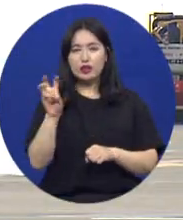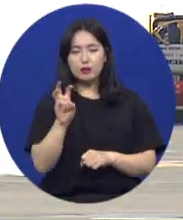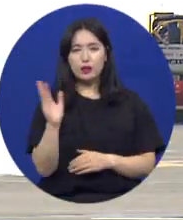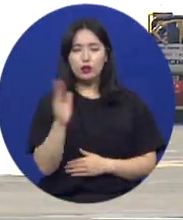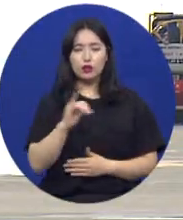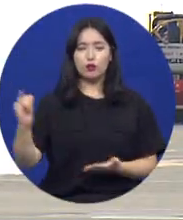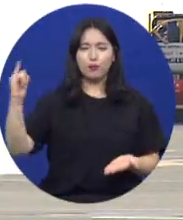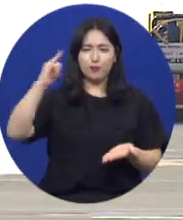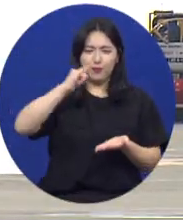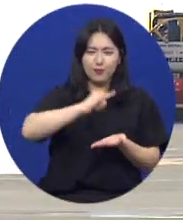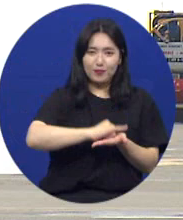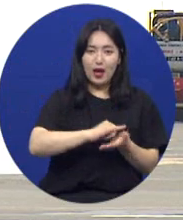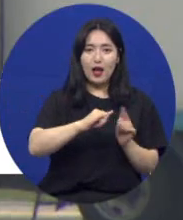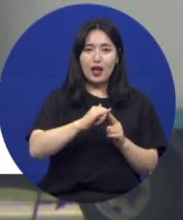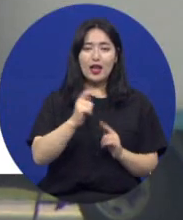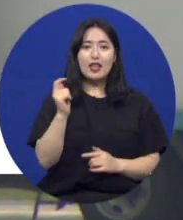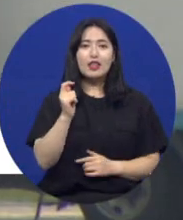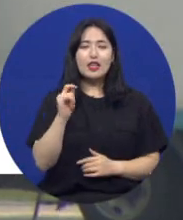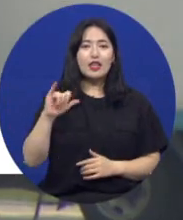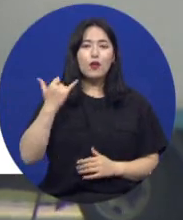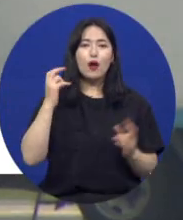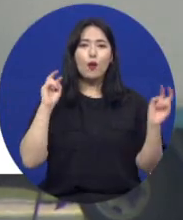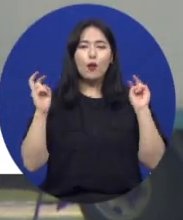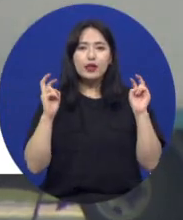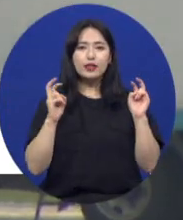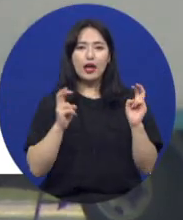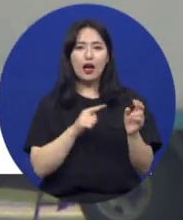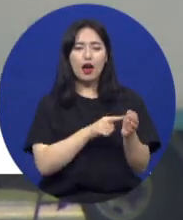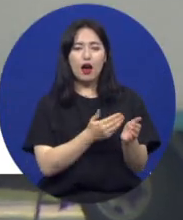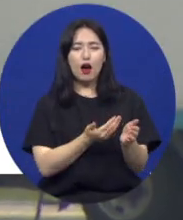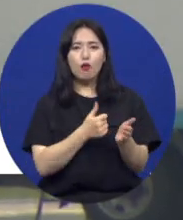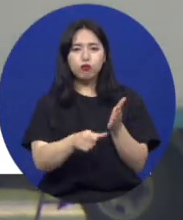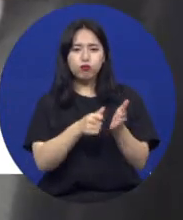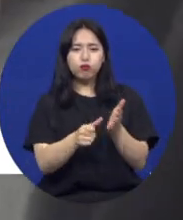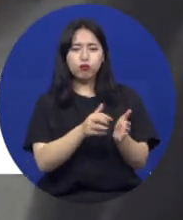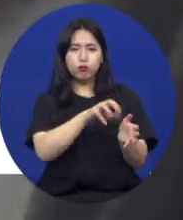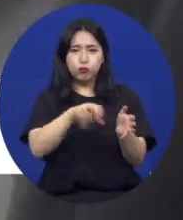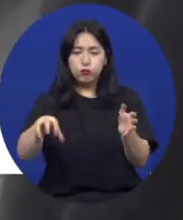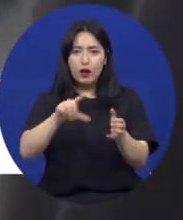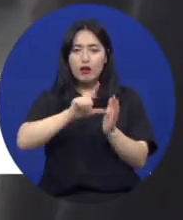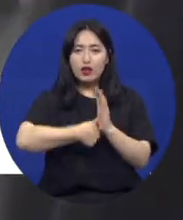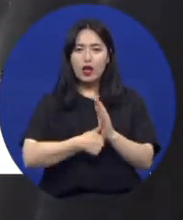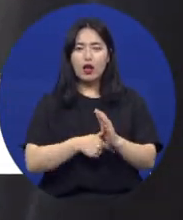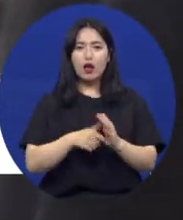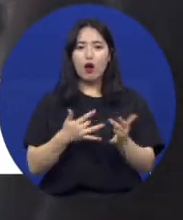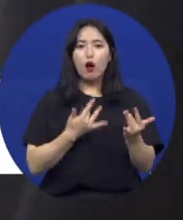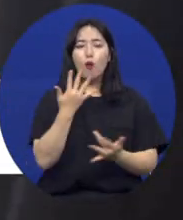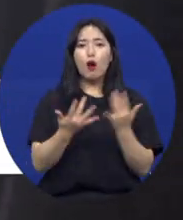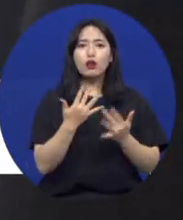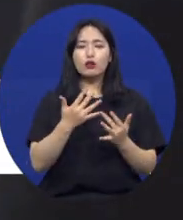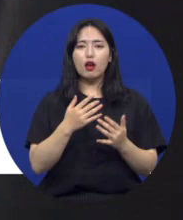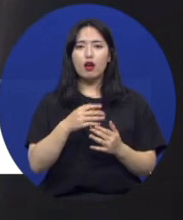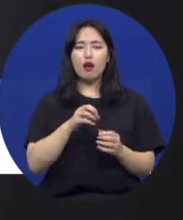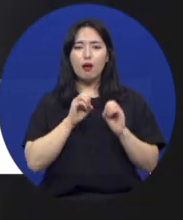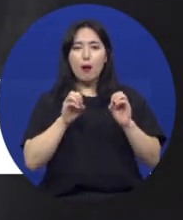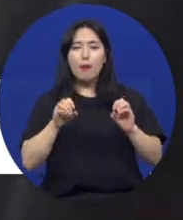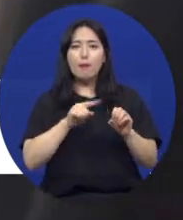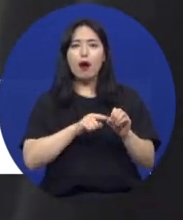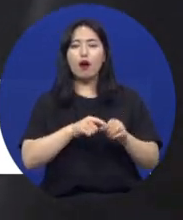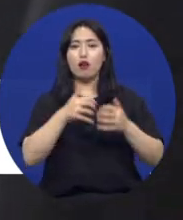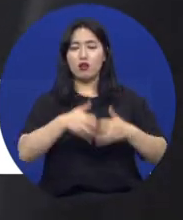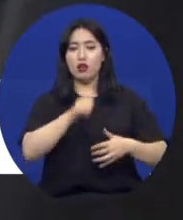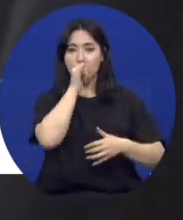공항에 착륙하다 던 티웨이 항공 여객기 화물칸 에서 화재 경보기가 작동했다 는 신부가 접수됐습니다